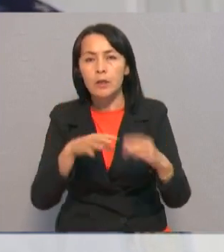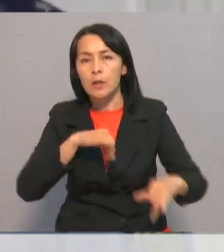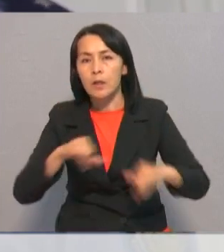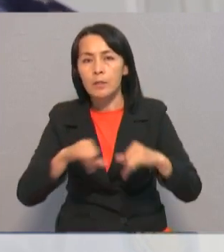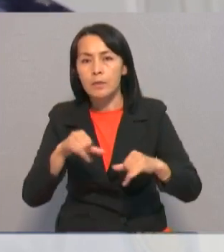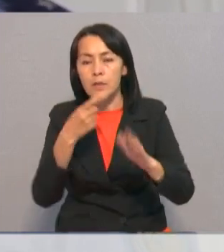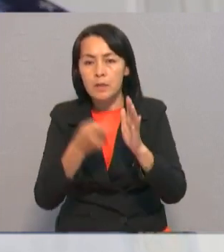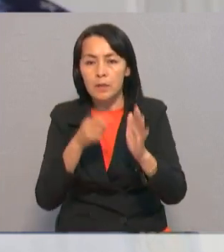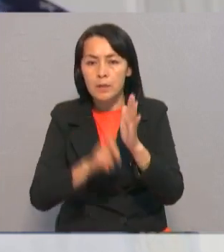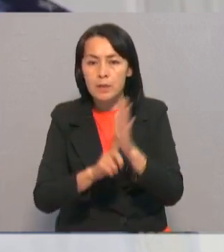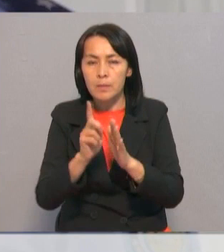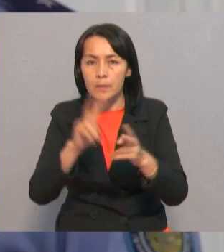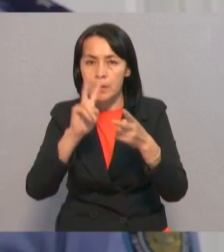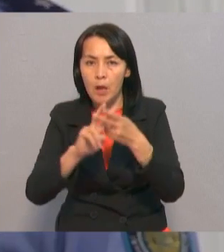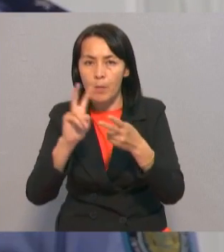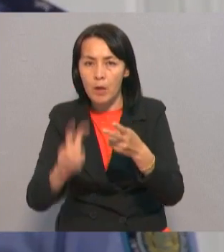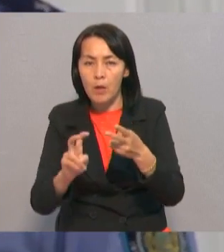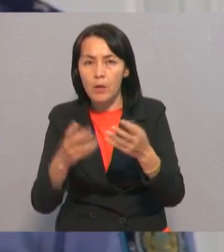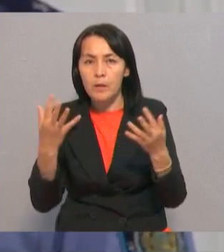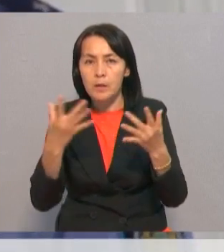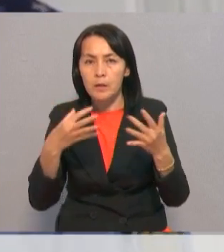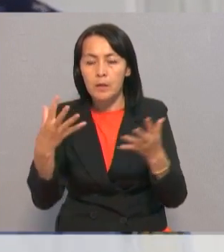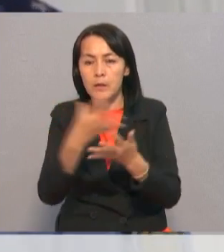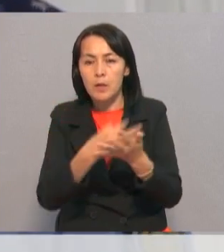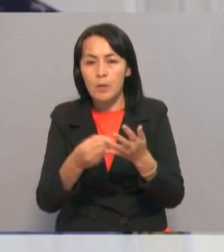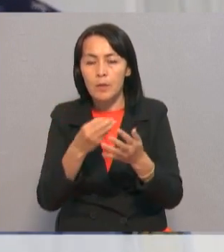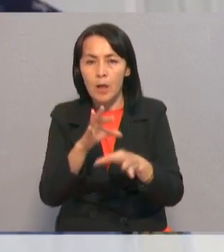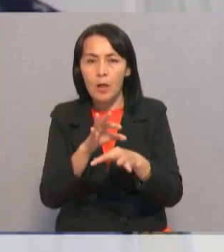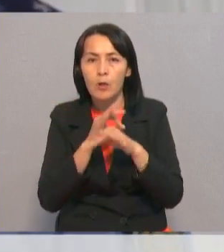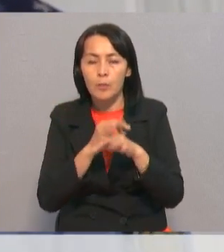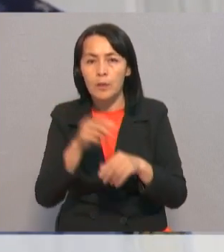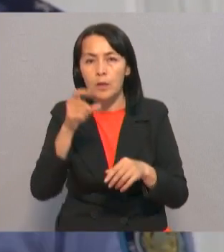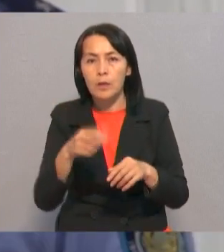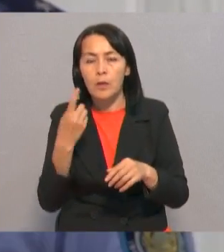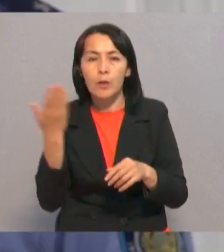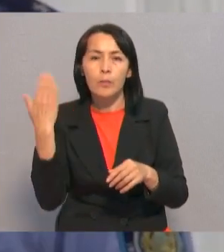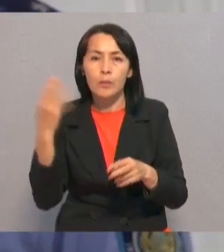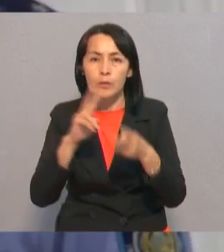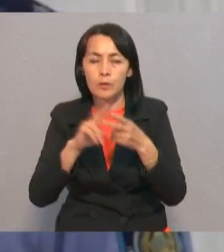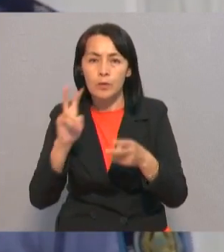іс қозғалып, қамауға алынып, заттай дәлелдемелер тәркіленді. Күдіктілердің бірі бұрын сотты болған.